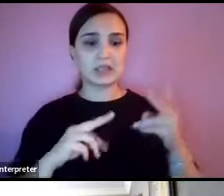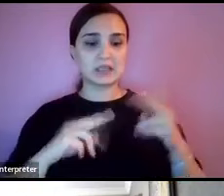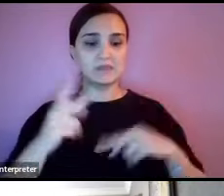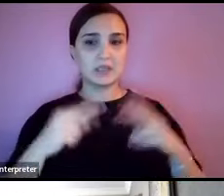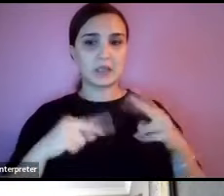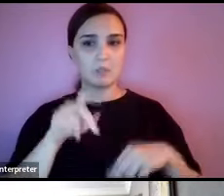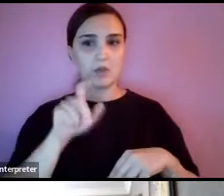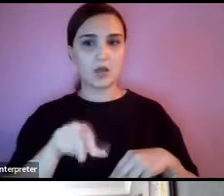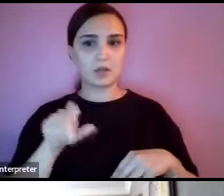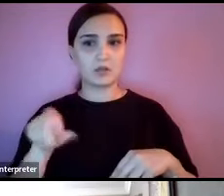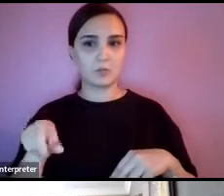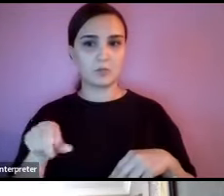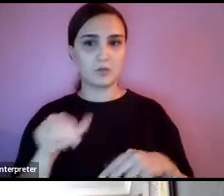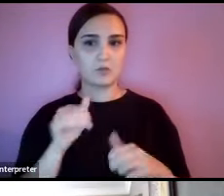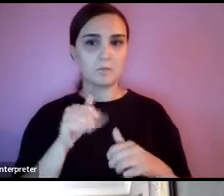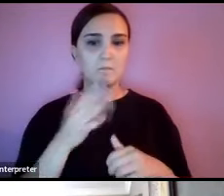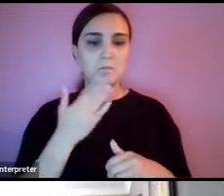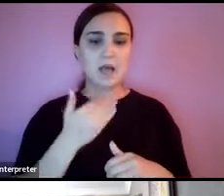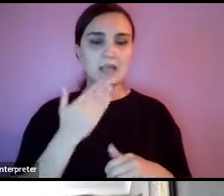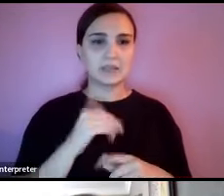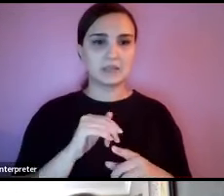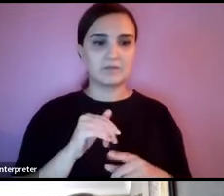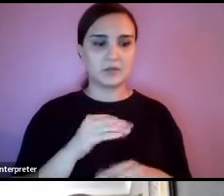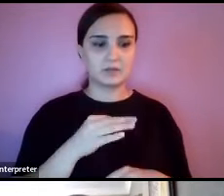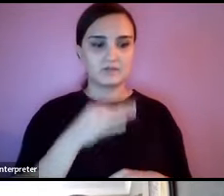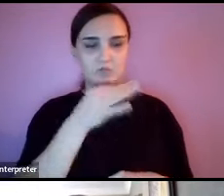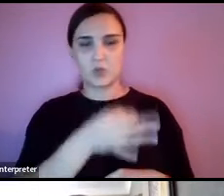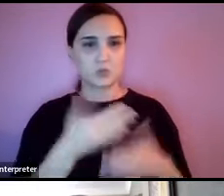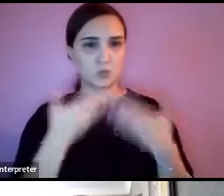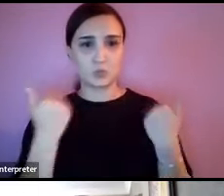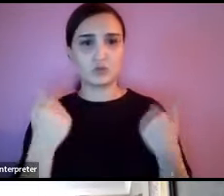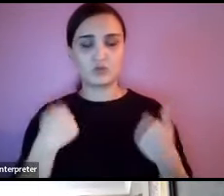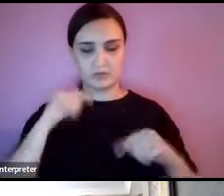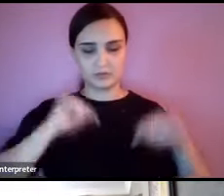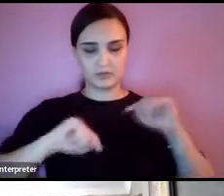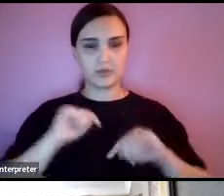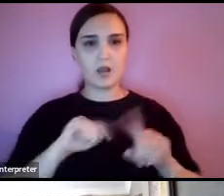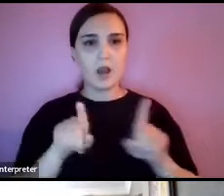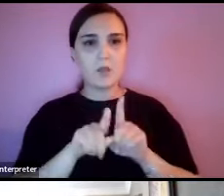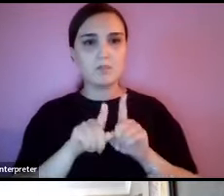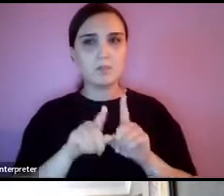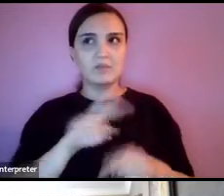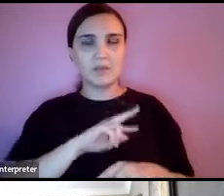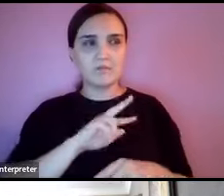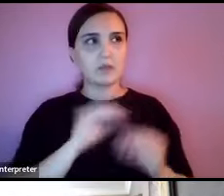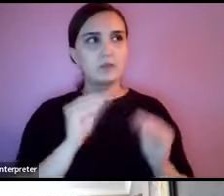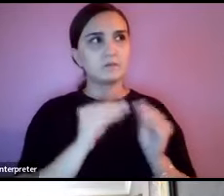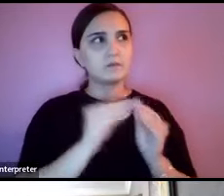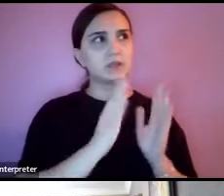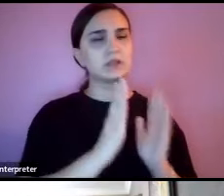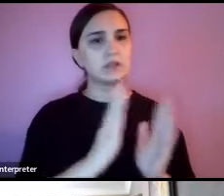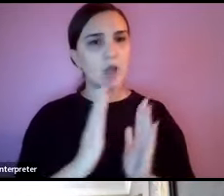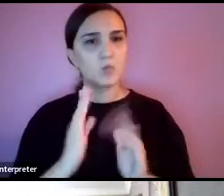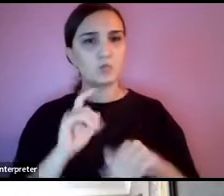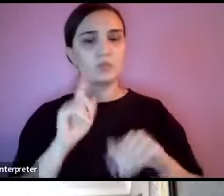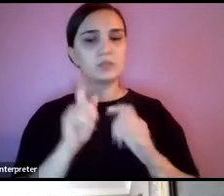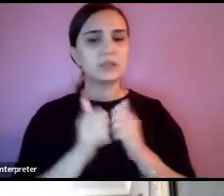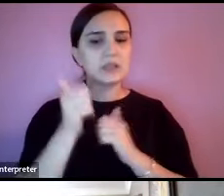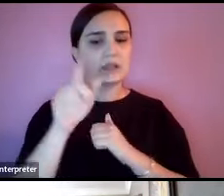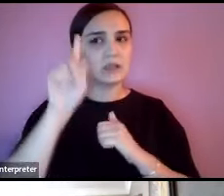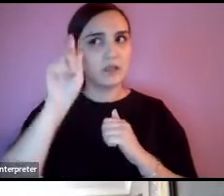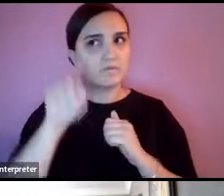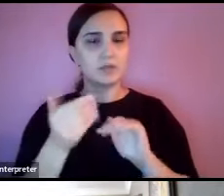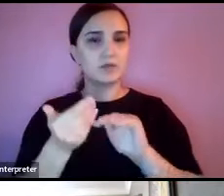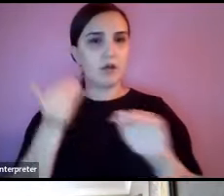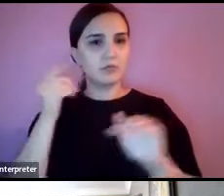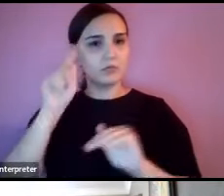ადამიანები არ რეაგირებთ ხოლმე მარტივად, იმიტომ რომ ჩვენ ისე ვართ მოწყობილნი, რომ გვიყვარს რუტინა, სტაბილურობა, პროგნოზირებადი სიტუაციები